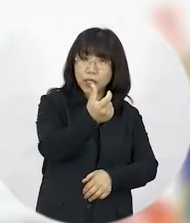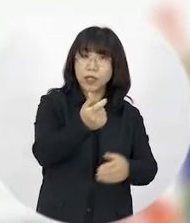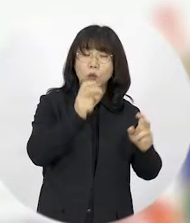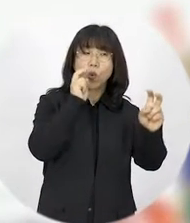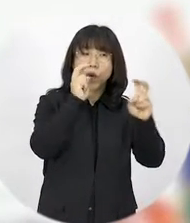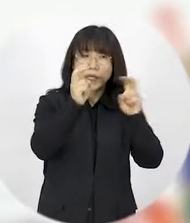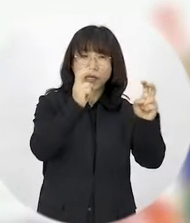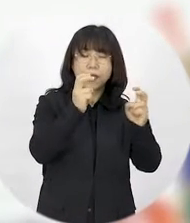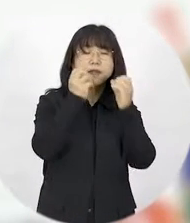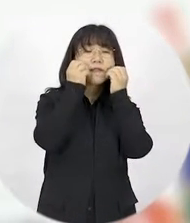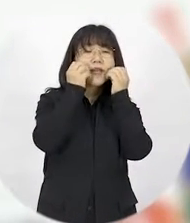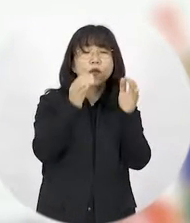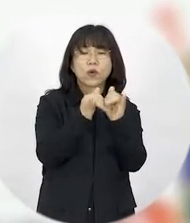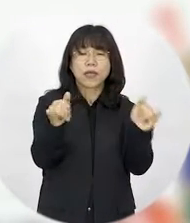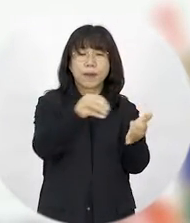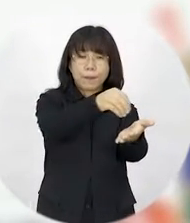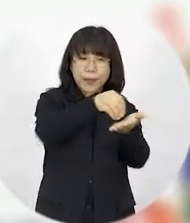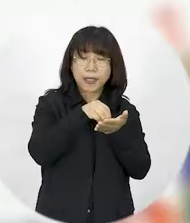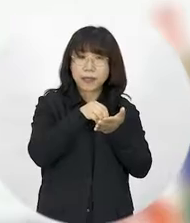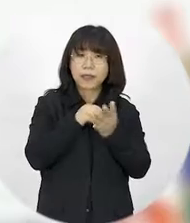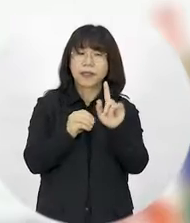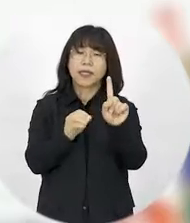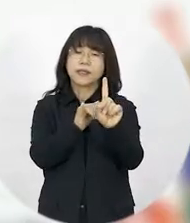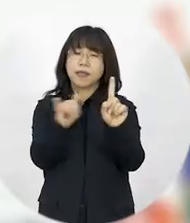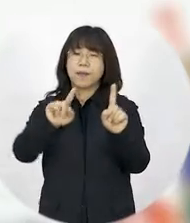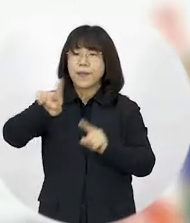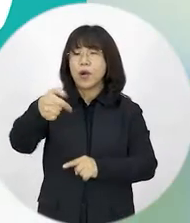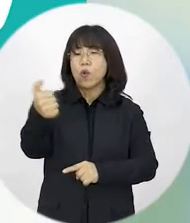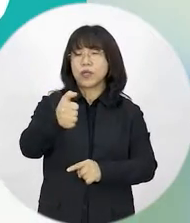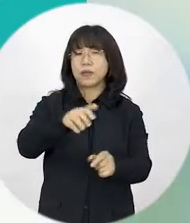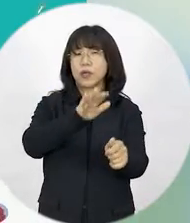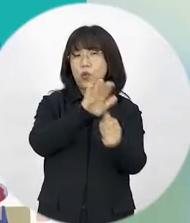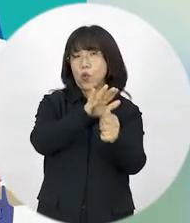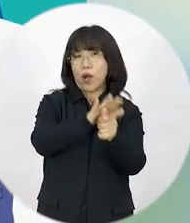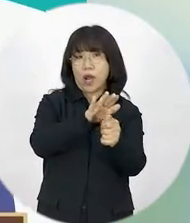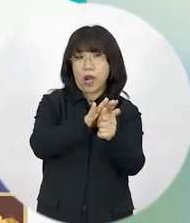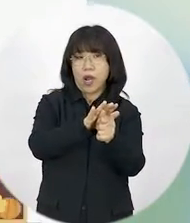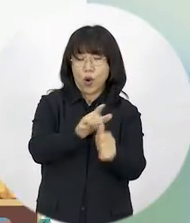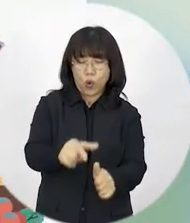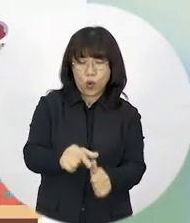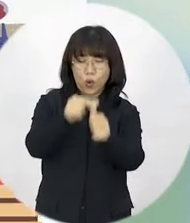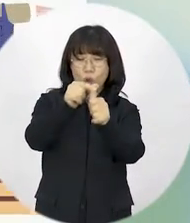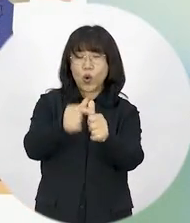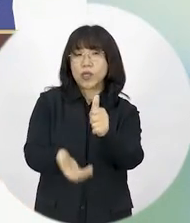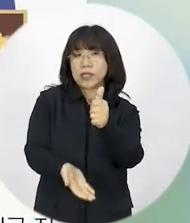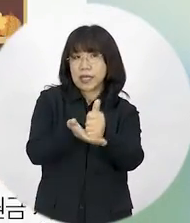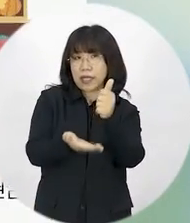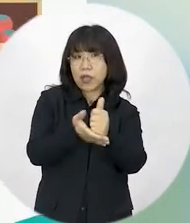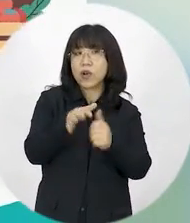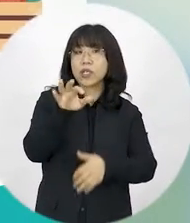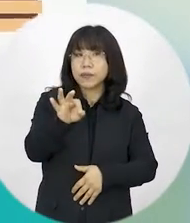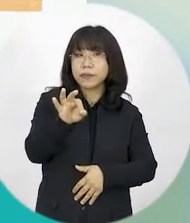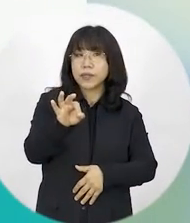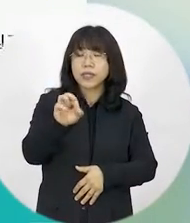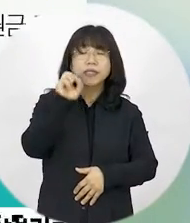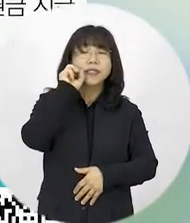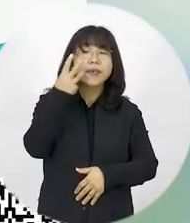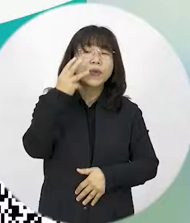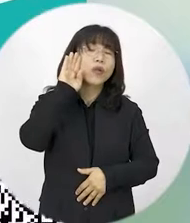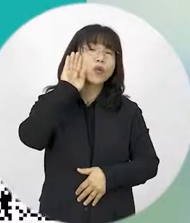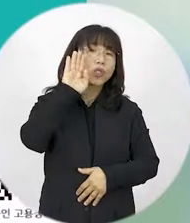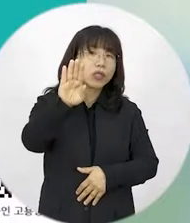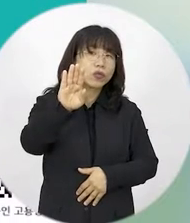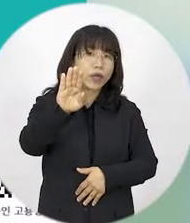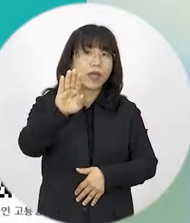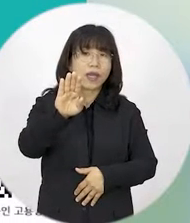신규 인력을 채용한 경우 1인당 150만 원을 지원하는 사업입니다. 고용 장려금은 신규 인력 채용 3개월